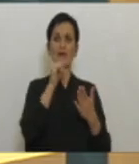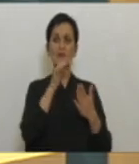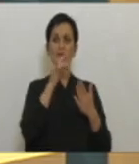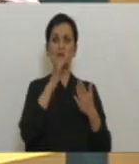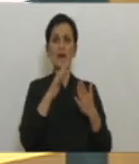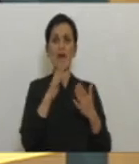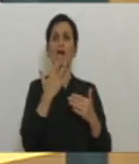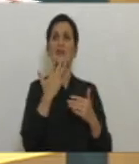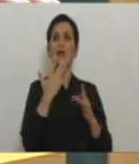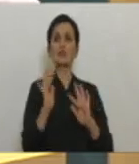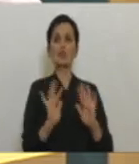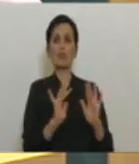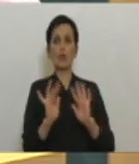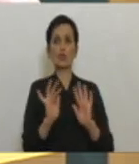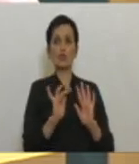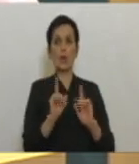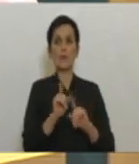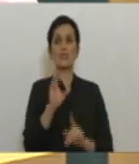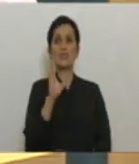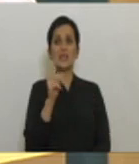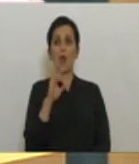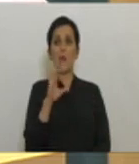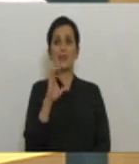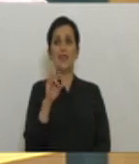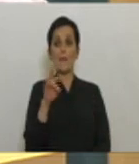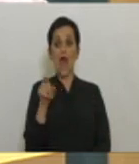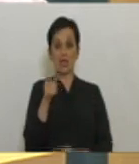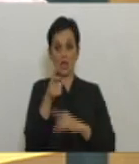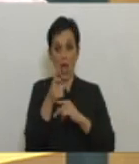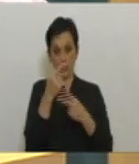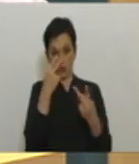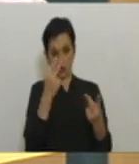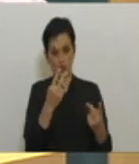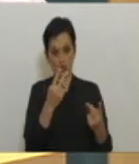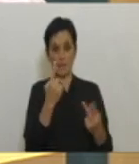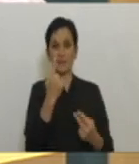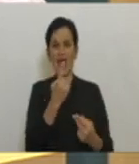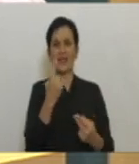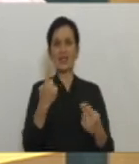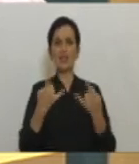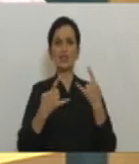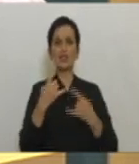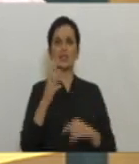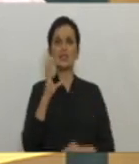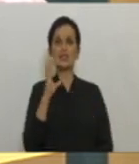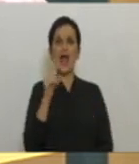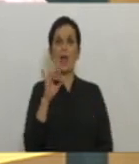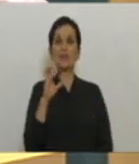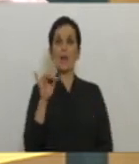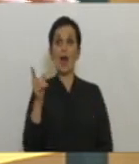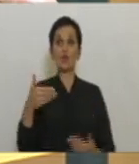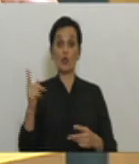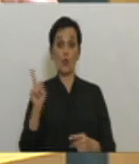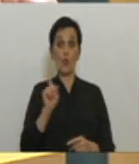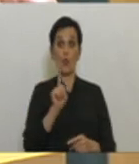იყო ნაცმოძრაობასთან და მათ შორის სალომე სამადაშვილთან და კადრში რომ ჩანს, რომ ერთ-ერთი ტელევიზიის სალომე სამადაშვილი რომ მოდის და